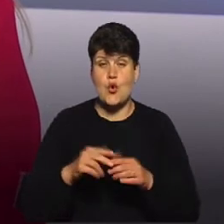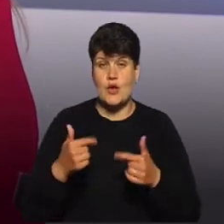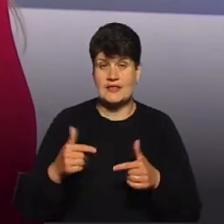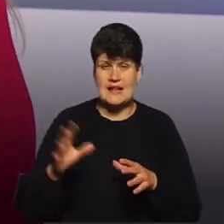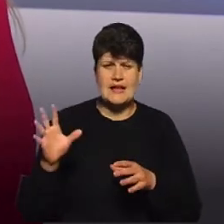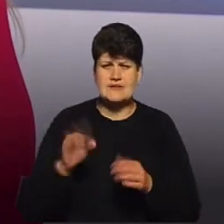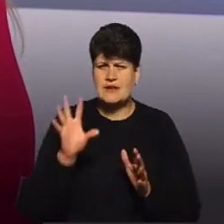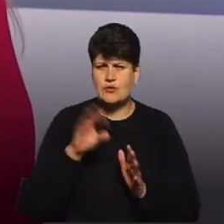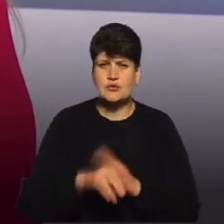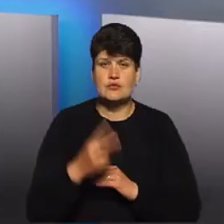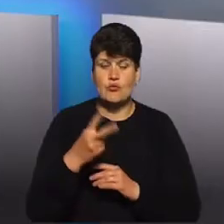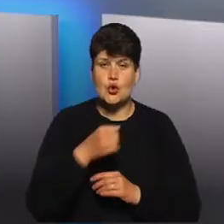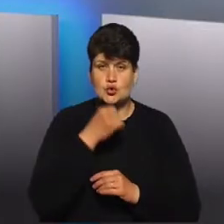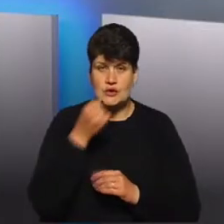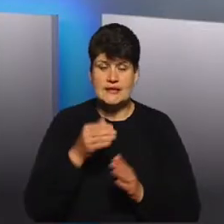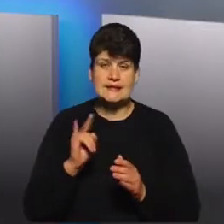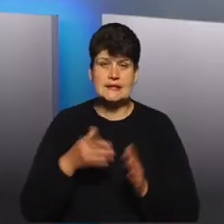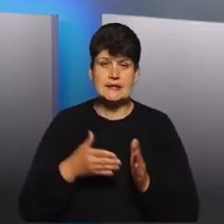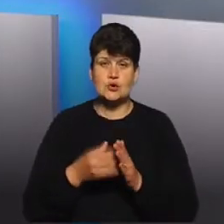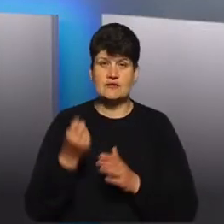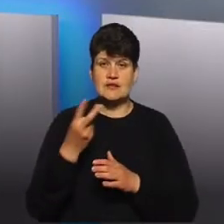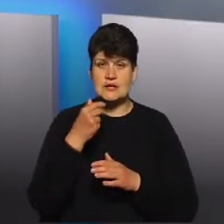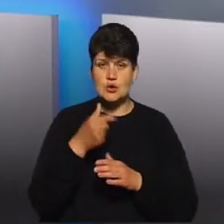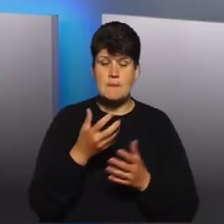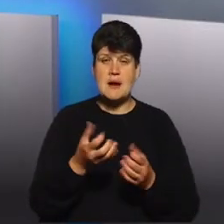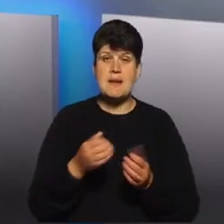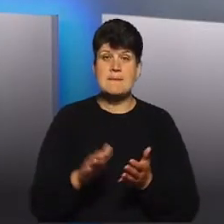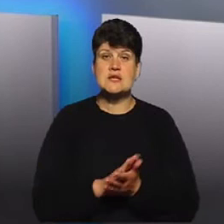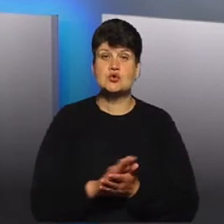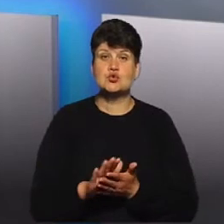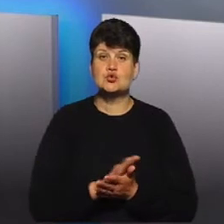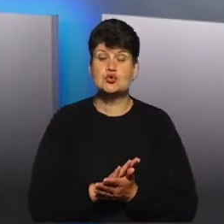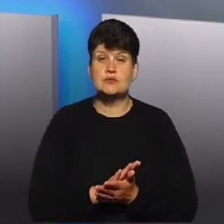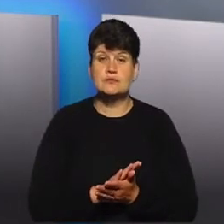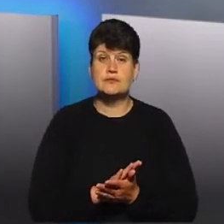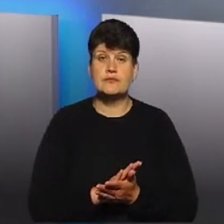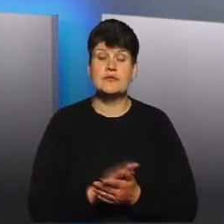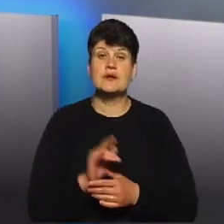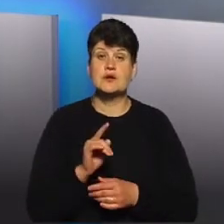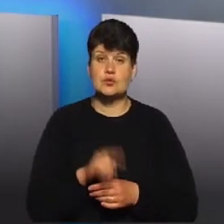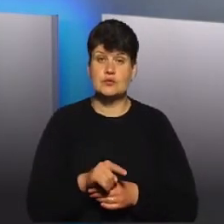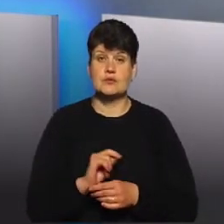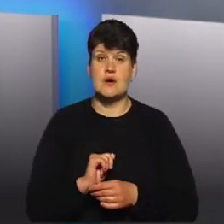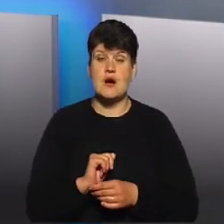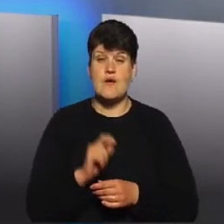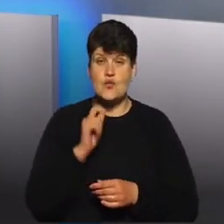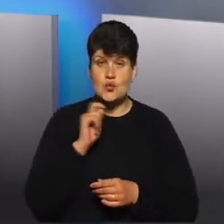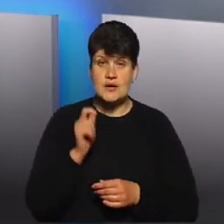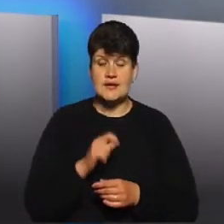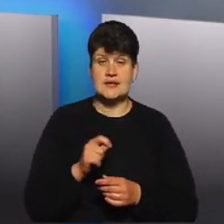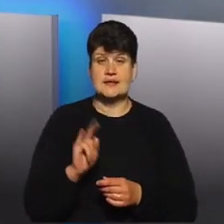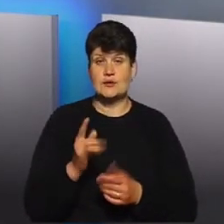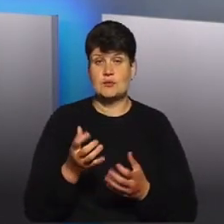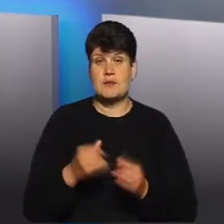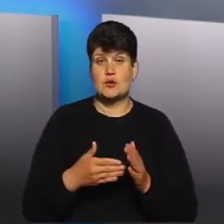до 12 років приймає безкоштовно. В Україні дитина до 6 років приймається безкоштовно. І тому, коли їде сім'я